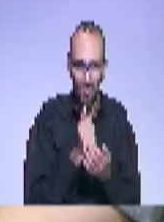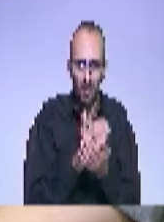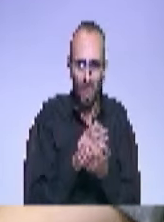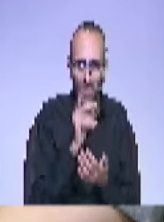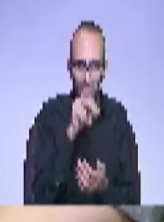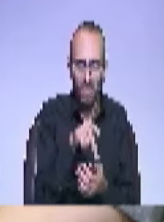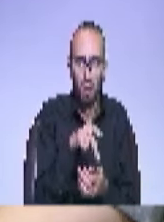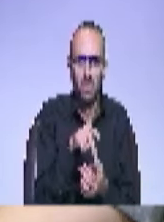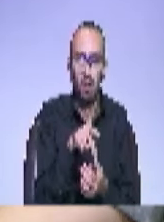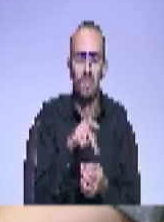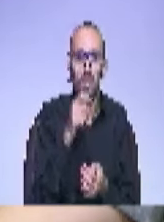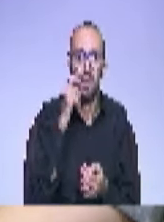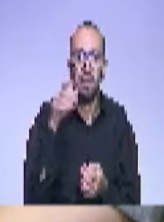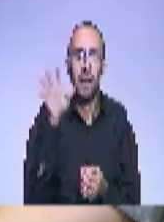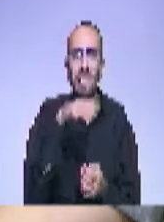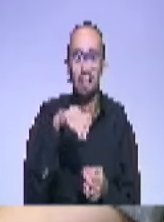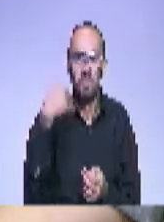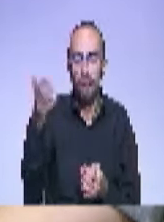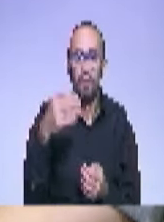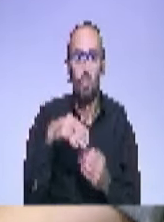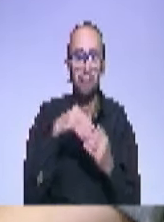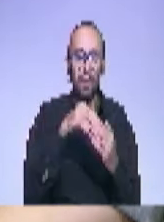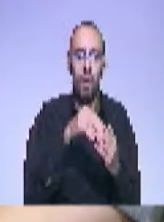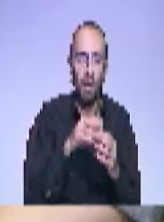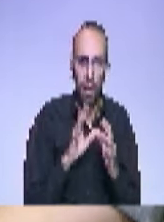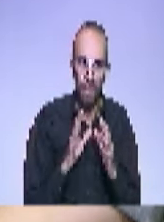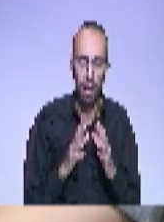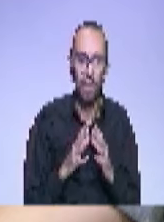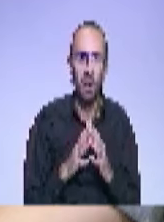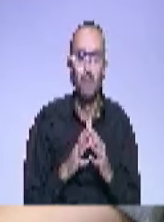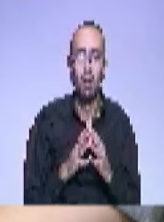منها يعني ناس من بره وصلوني.